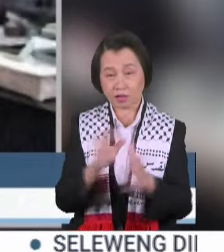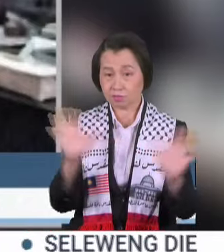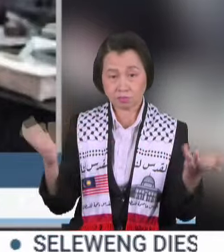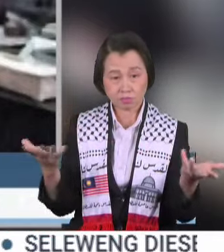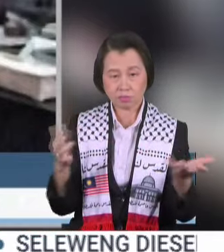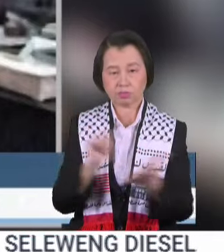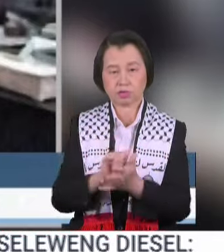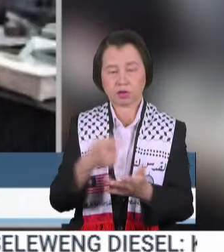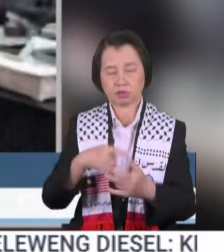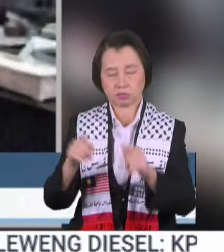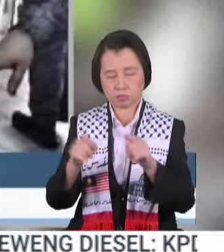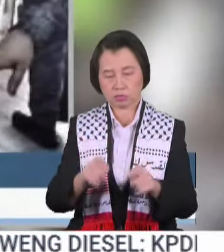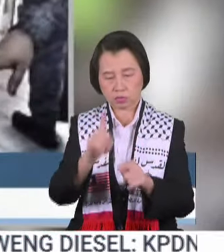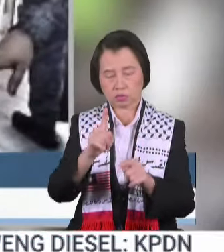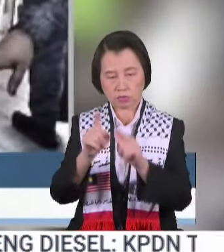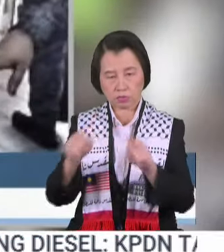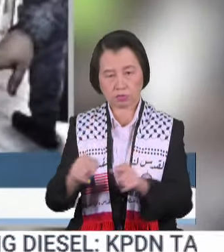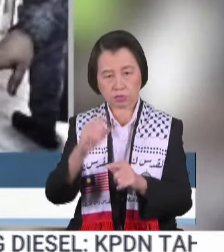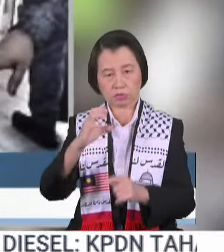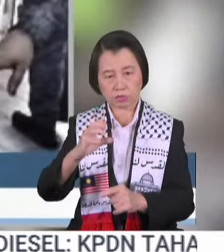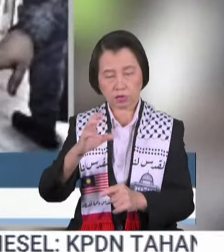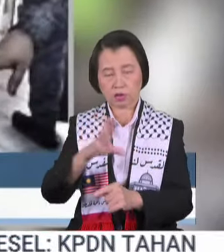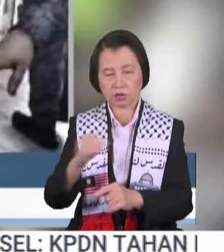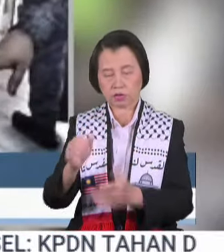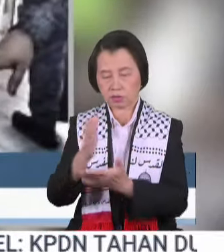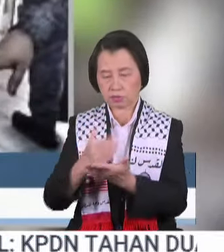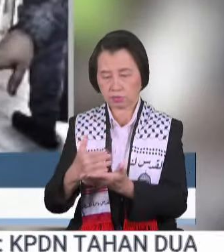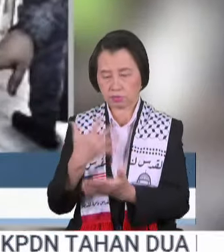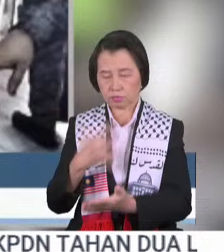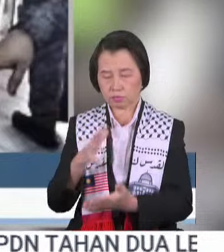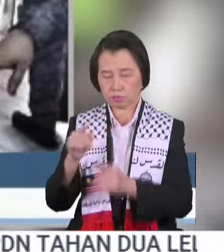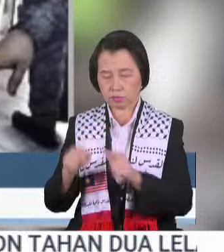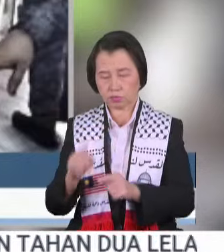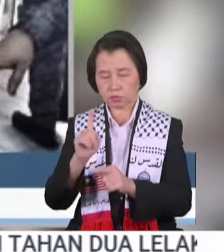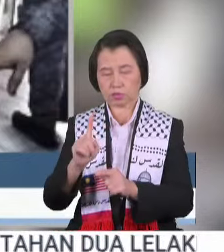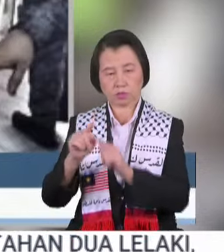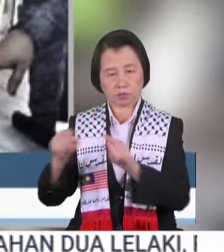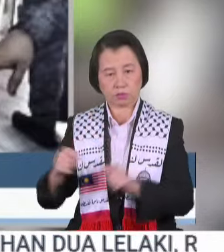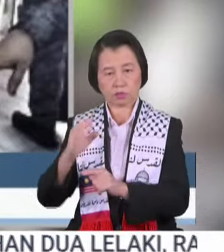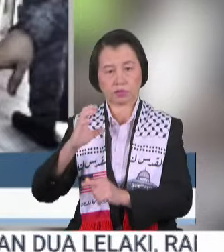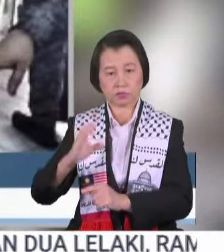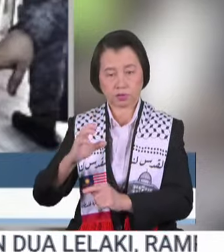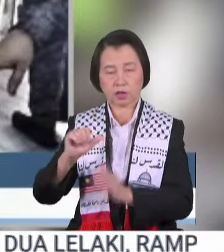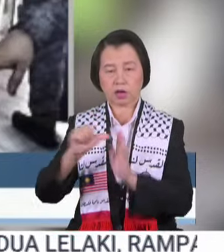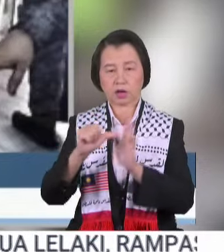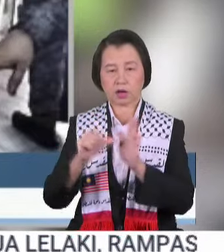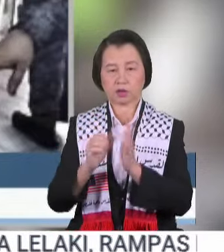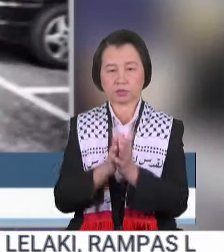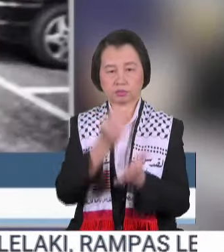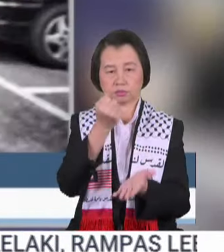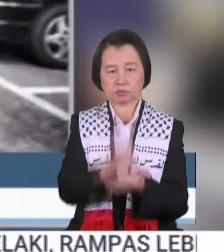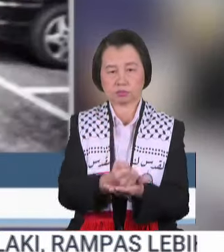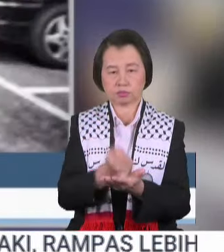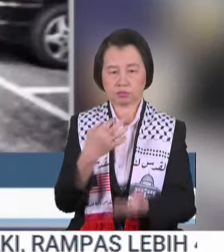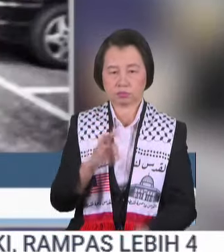di bawah Seksyen 6-1-C dan Seksyen 15-1-C Akta